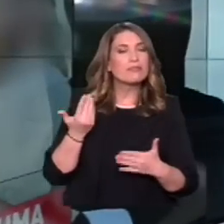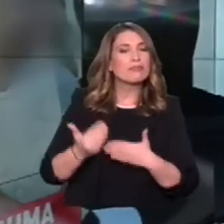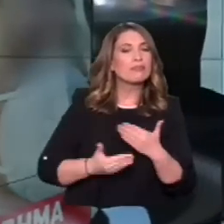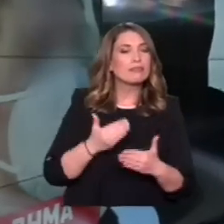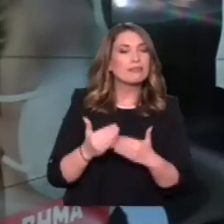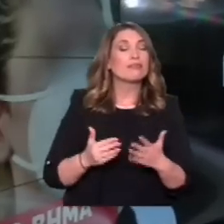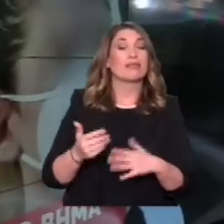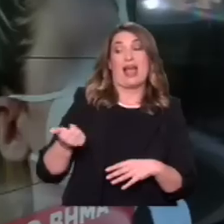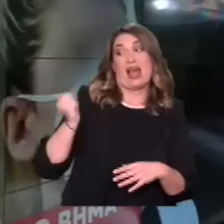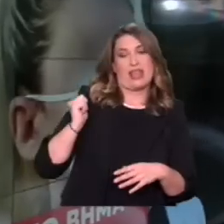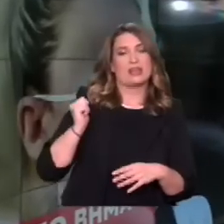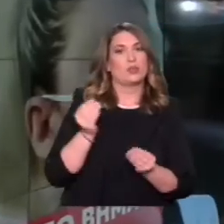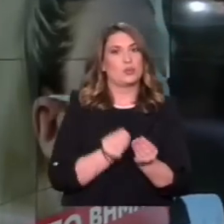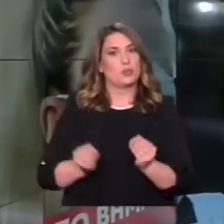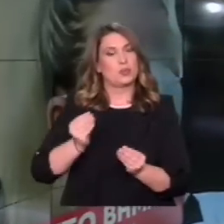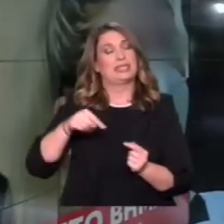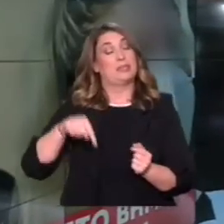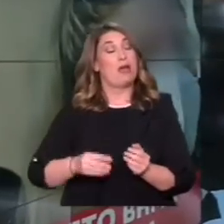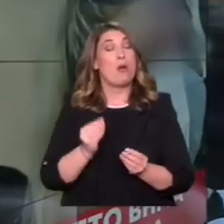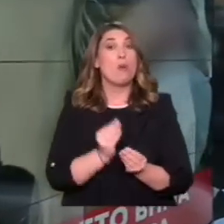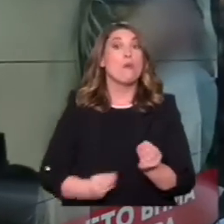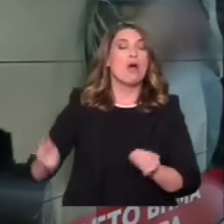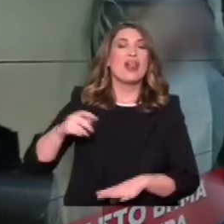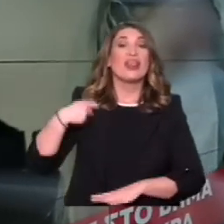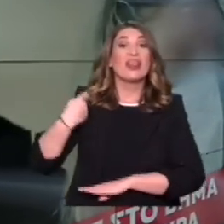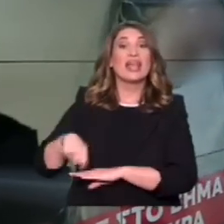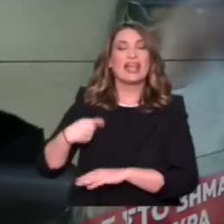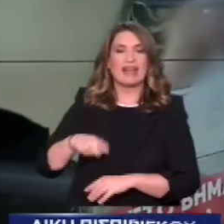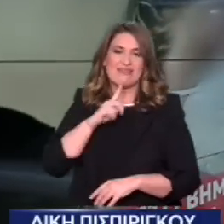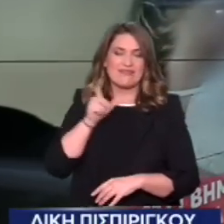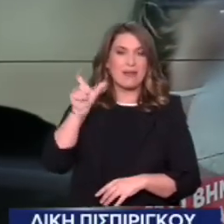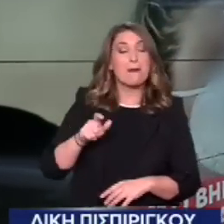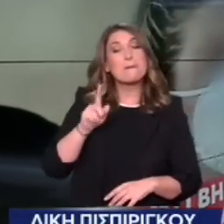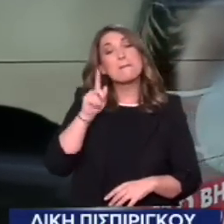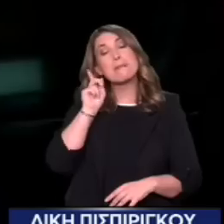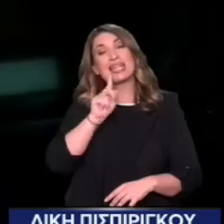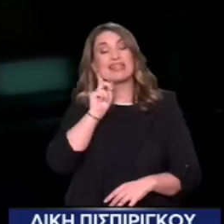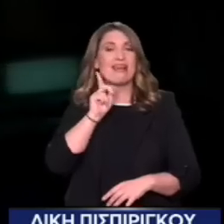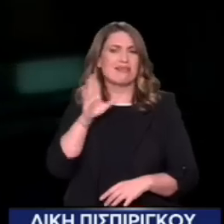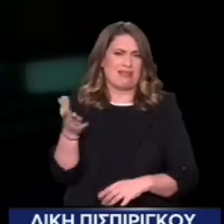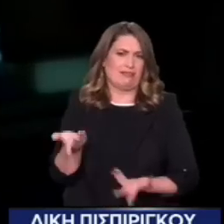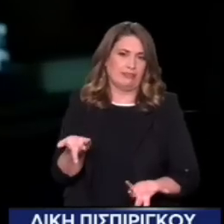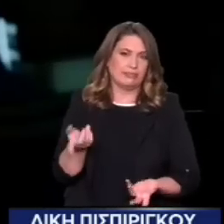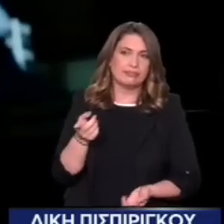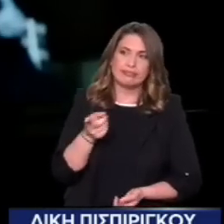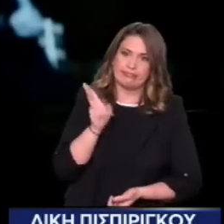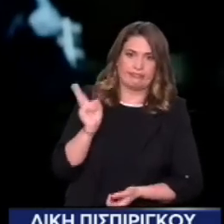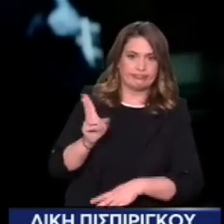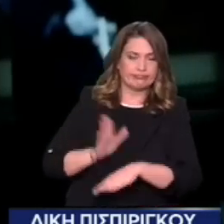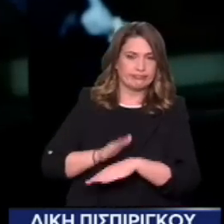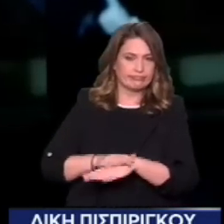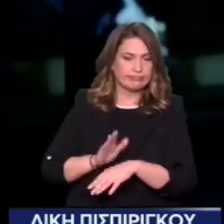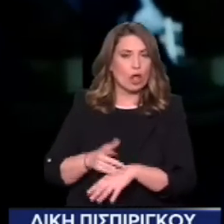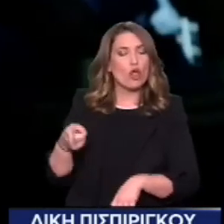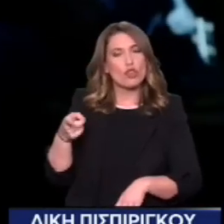αλλά φάνηκε χθες και ακόμα περισσότερο σήμερα, ότι η δίκη της γυναίκας που κατηγορείται για τη δολοφονία και των τριών παιδιών της, εδώ δικάζεται για